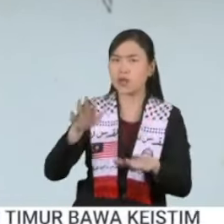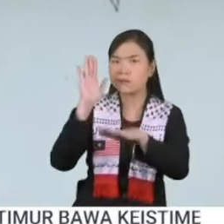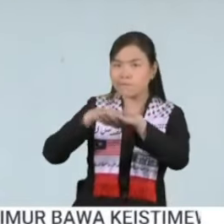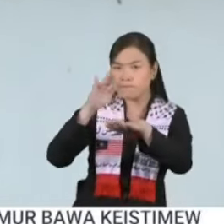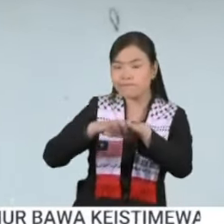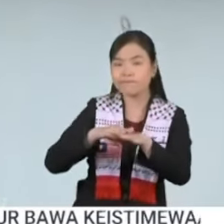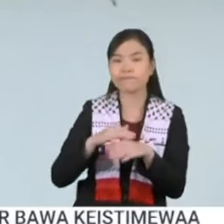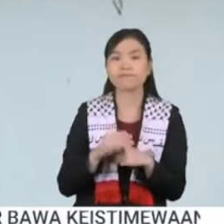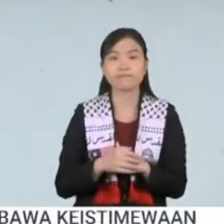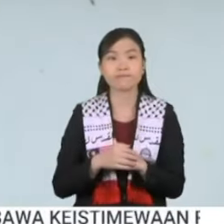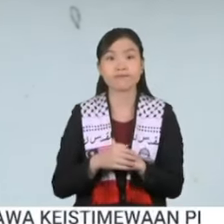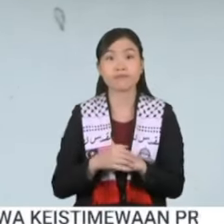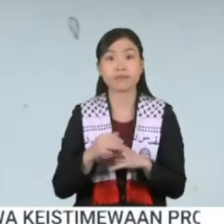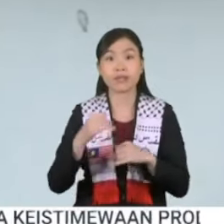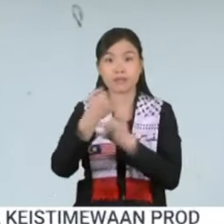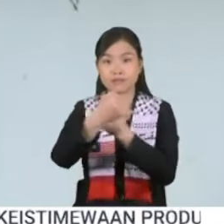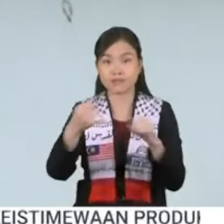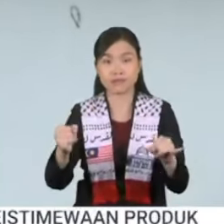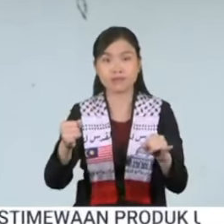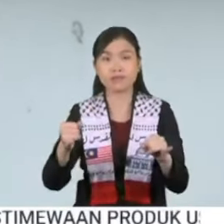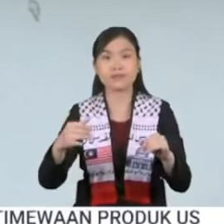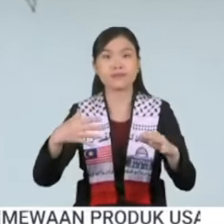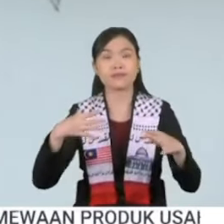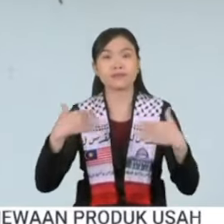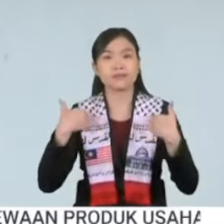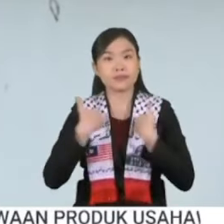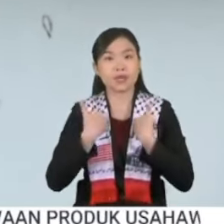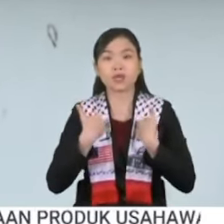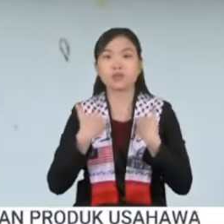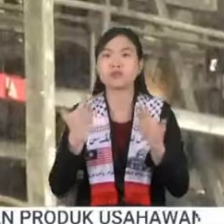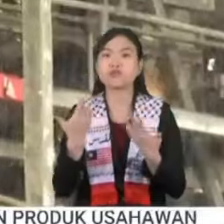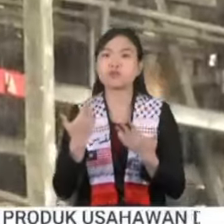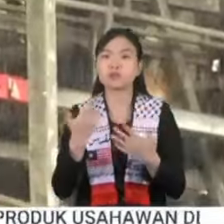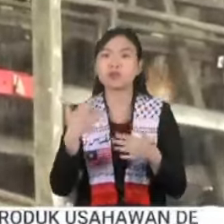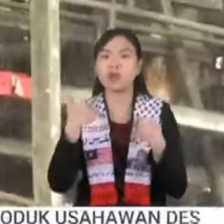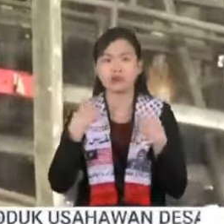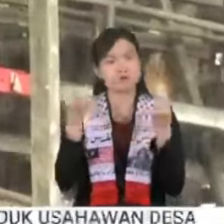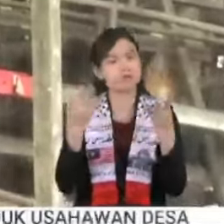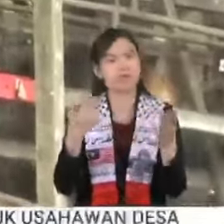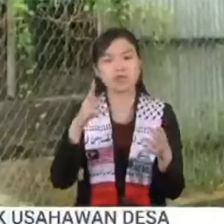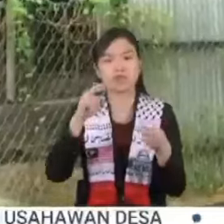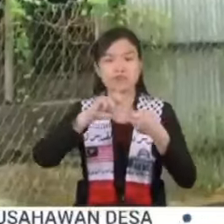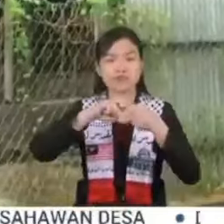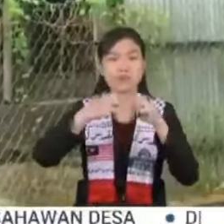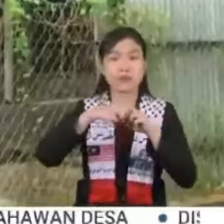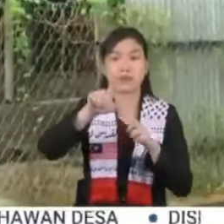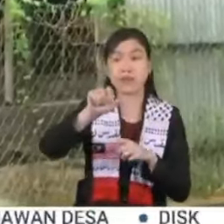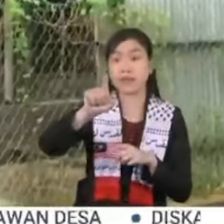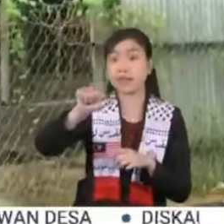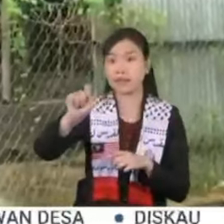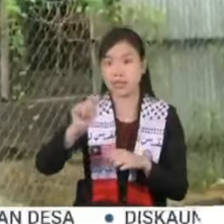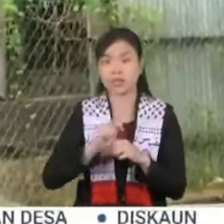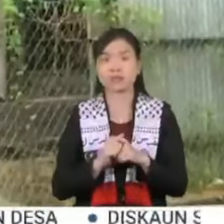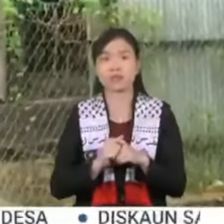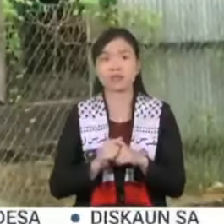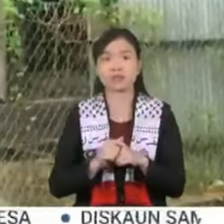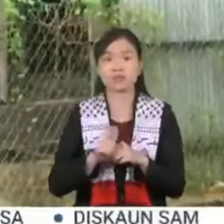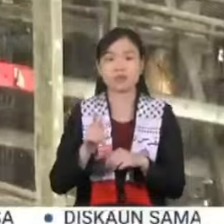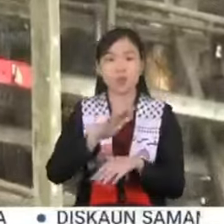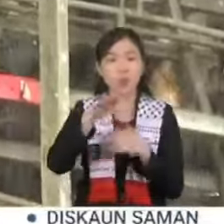Jabatan Perkhidmatan Veterina juga mengenal pasti lada-lada unggas yang dikesan berdepan masalah lalat. Justru penternak diminta